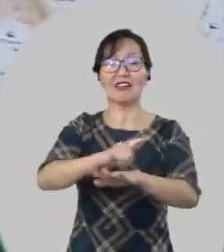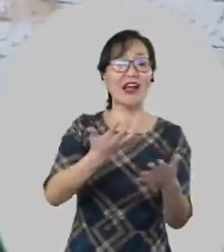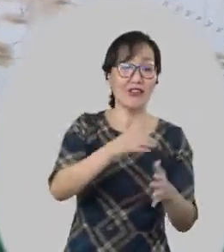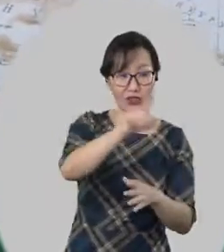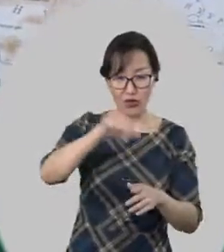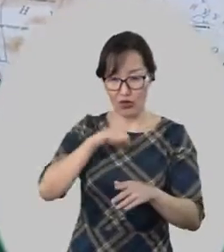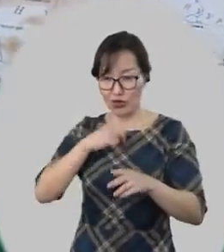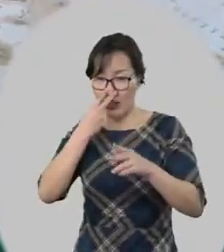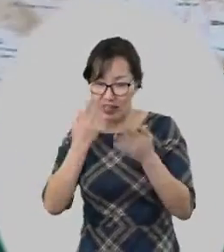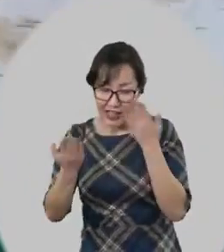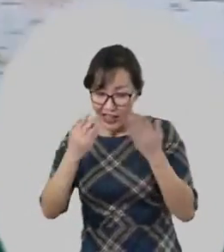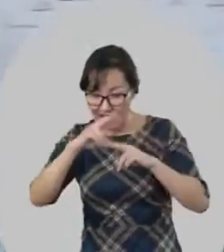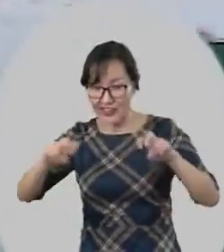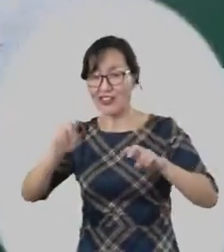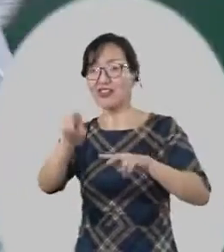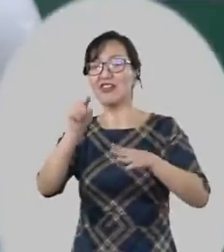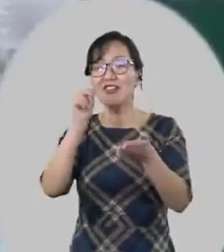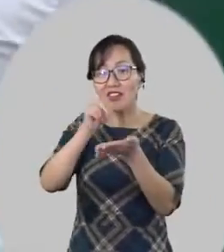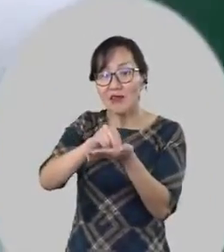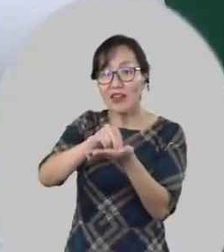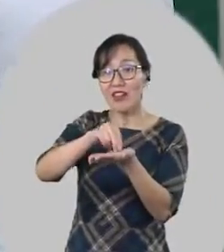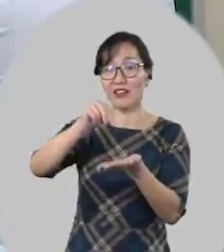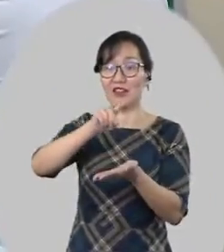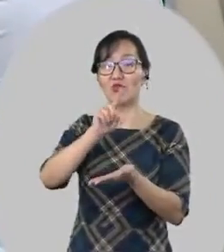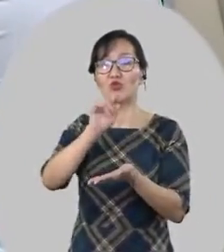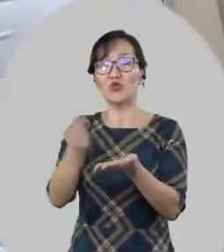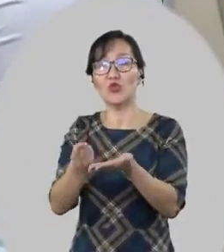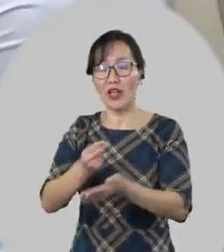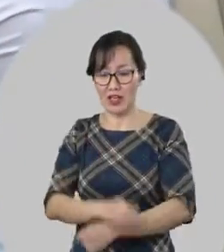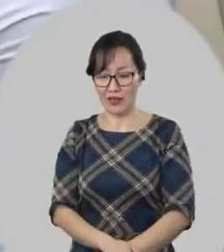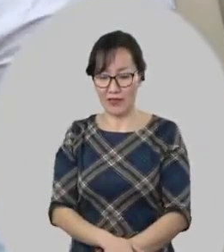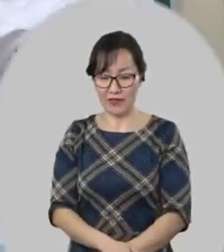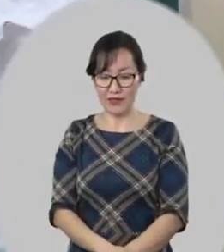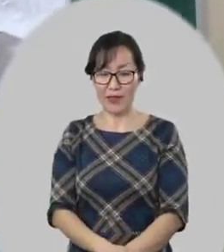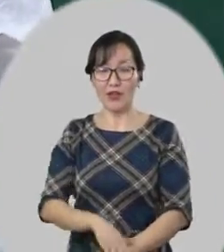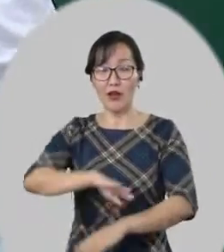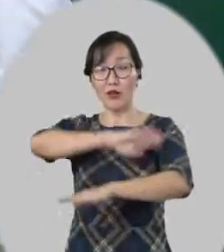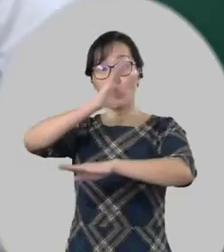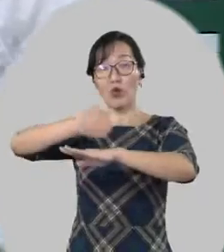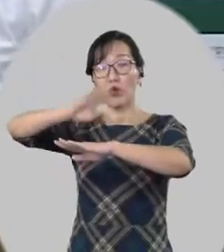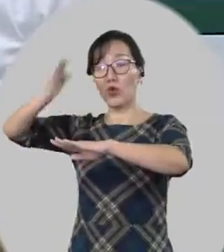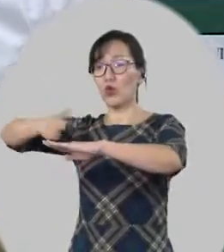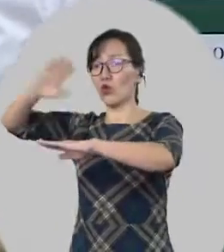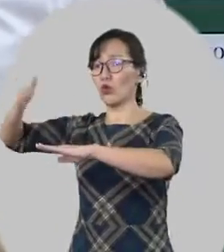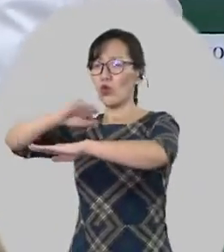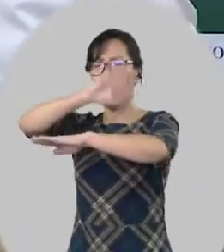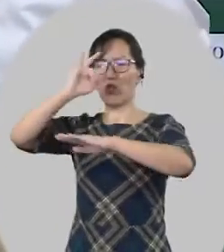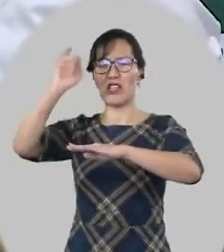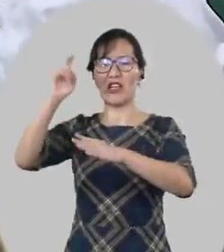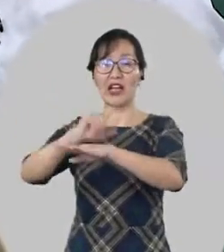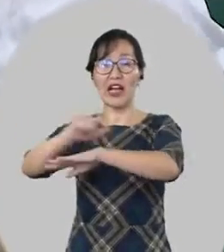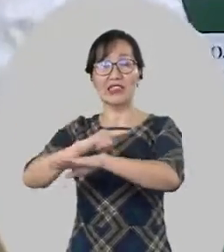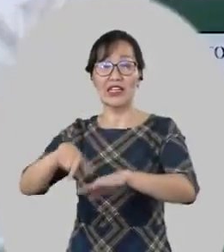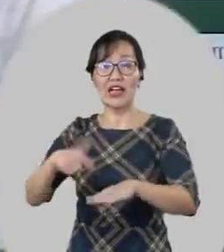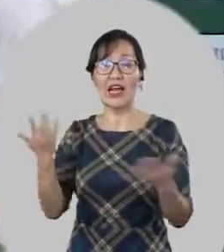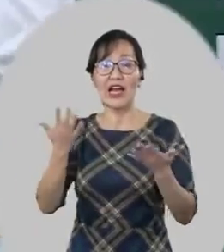ажиглаад Монгол орны уулархаг газар аль хэсгээр байна вэ гэдгийг харъя. Мэдээж уулархаг газар гэдэг маань газрын